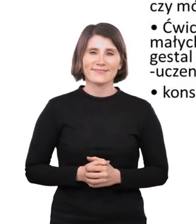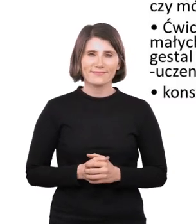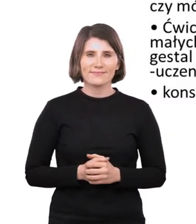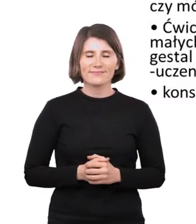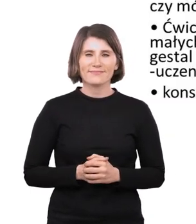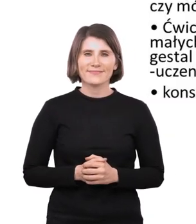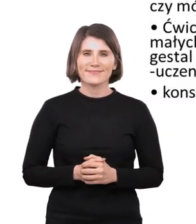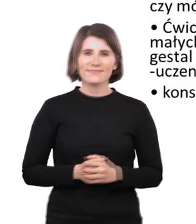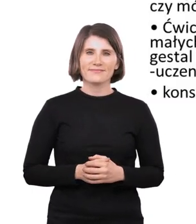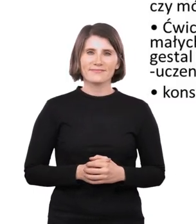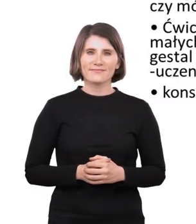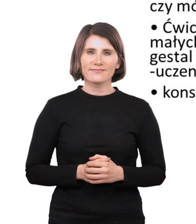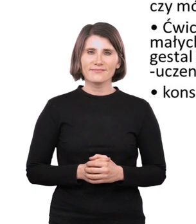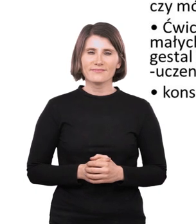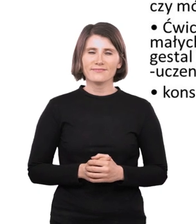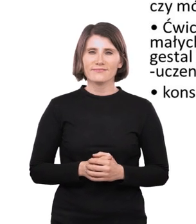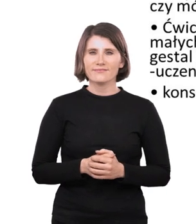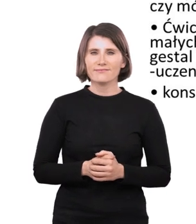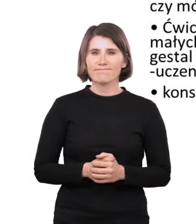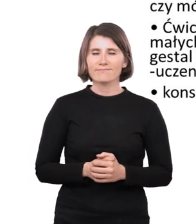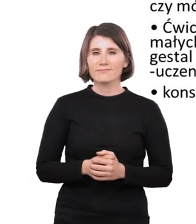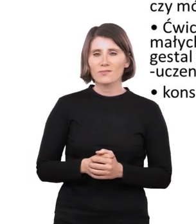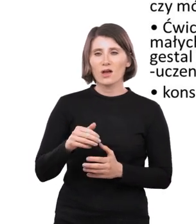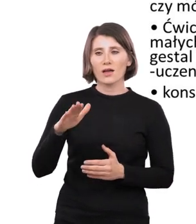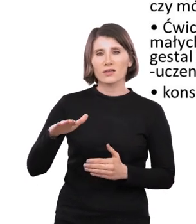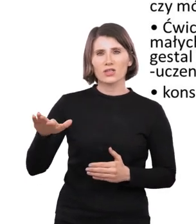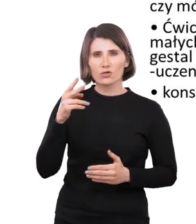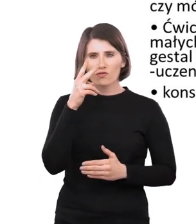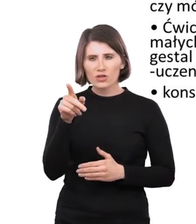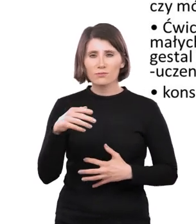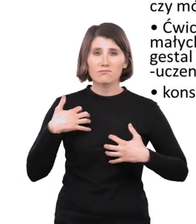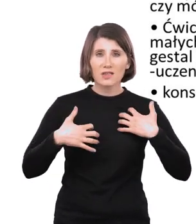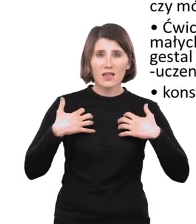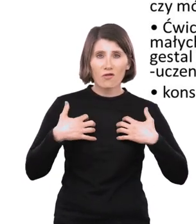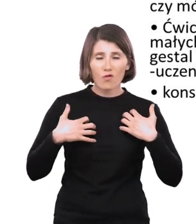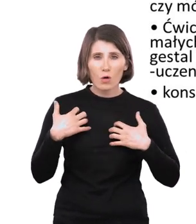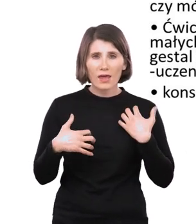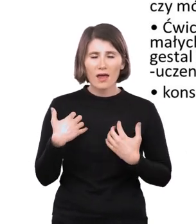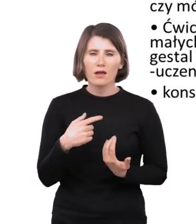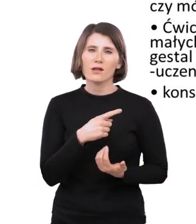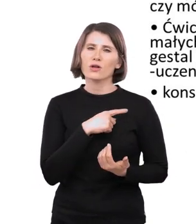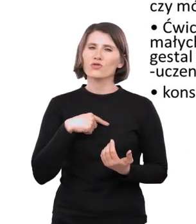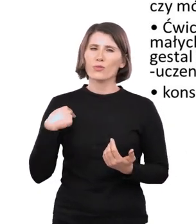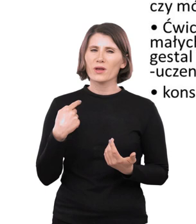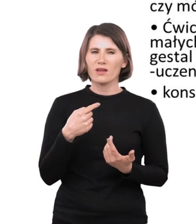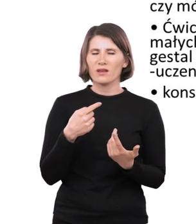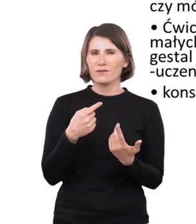Kiedy dziecko zaczyna wpadać właśnie w złość, w frustrację, to nie starajmy się